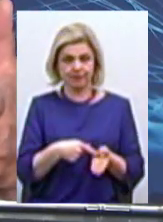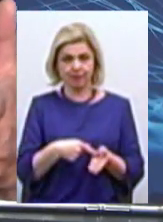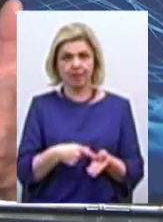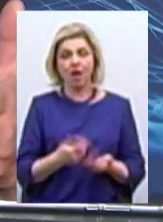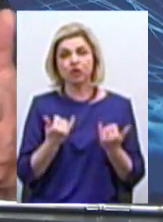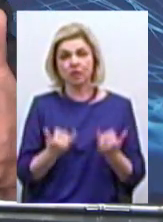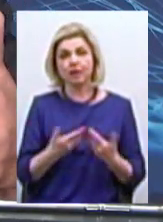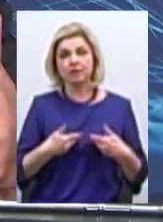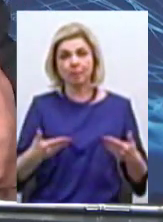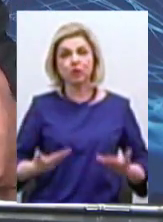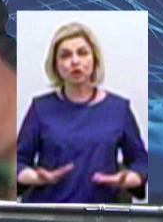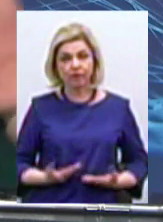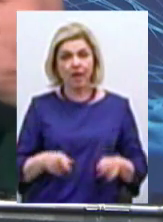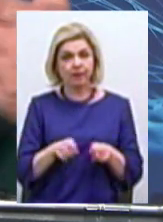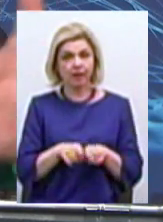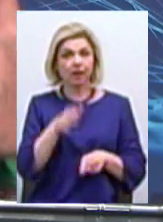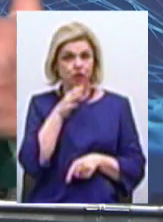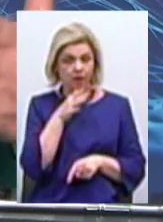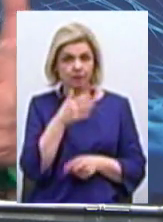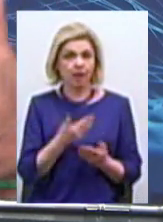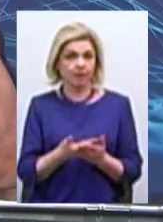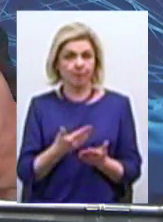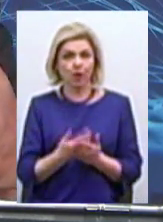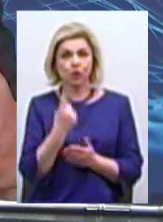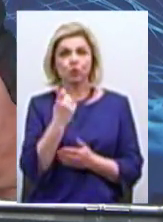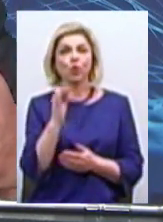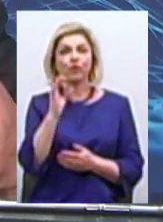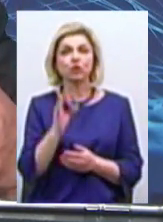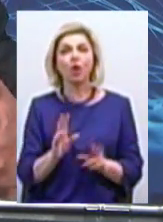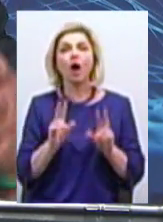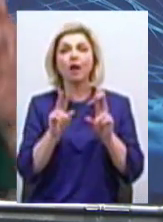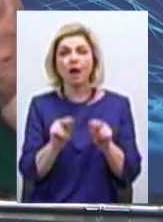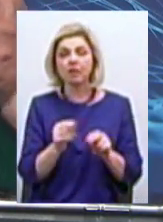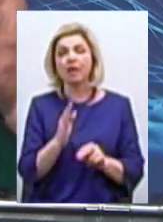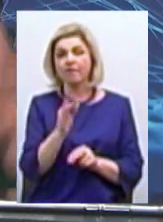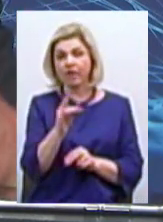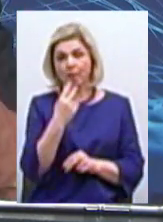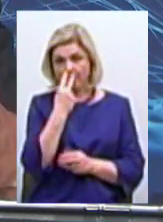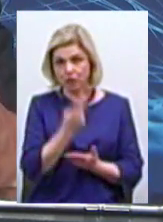зараз живемо в такий час, що, наприклад, 100% гарантії, ви бачите, що